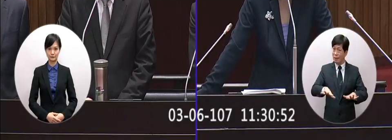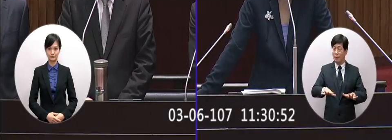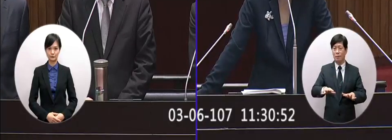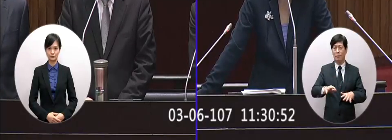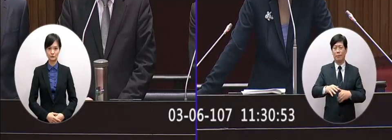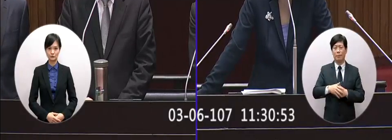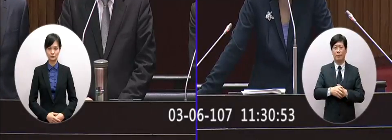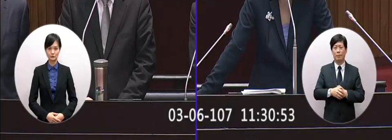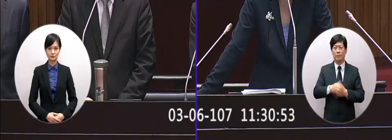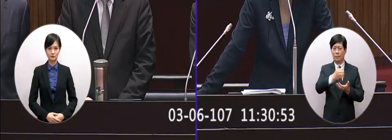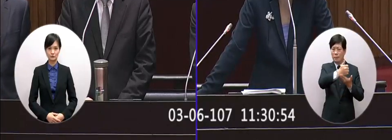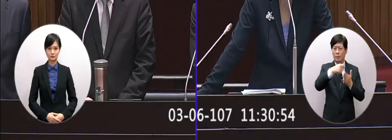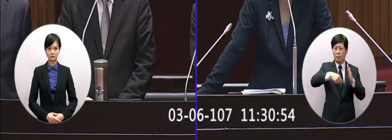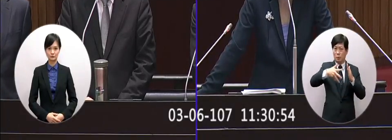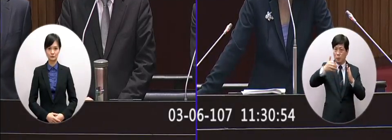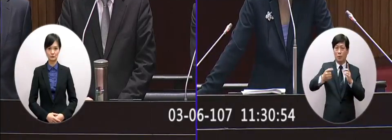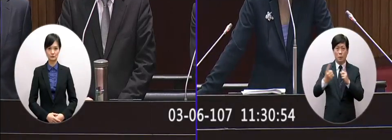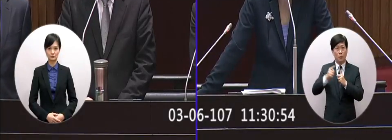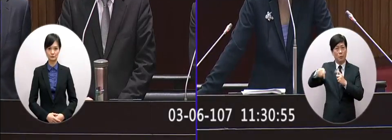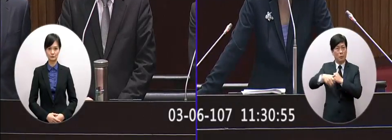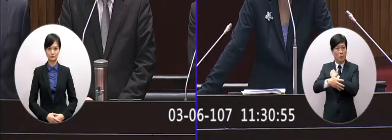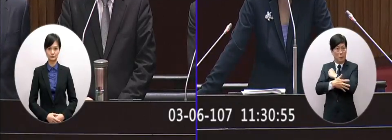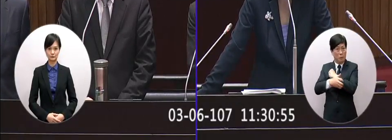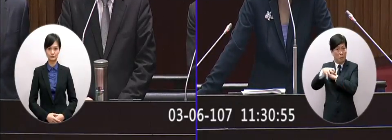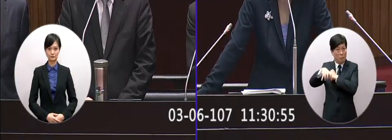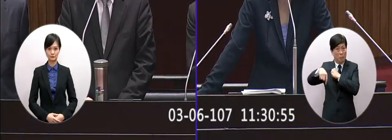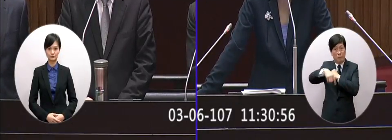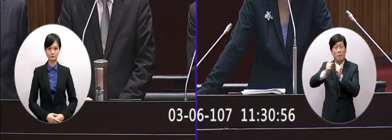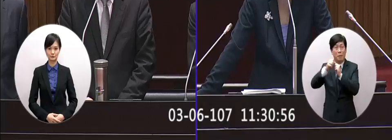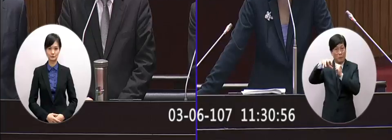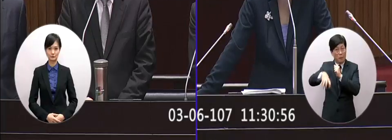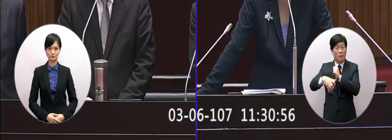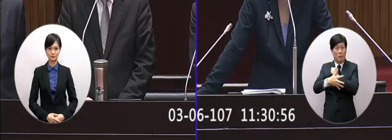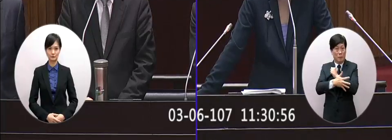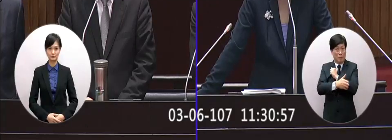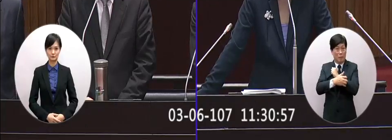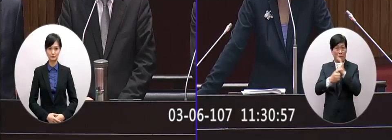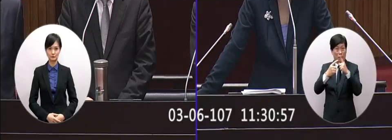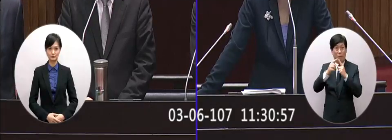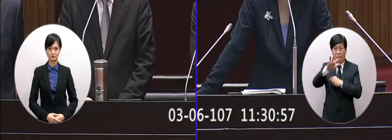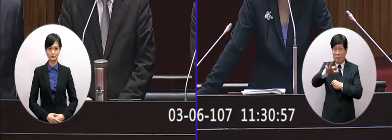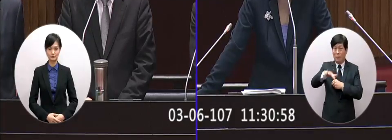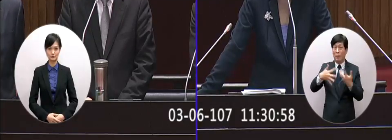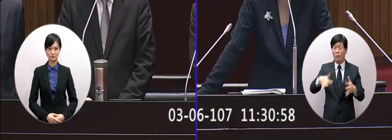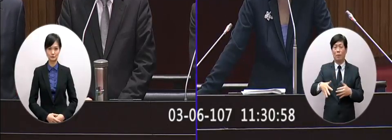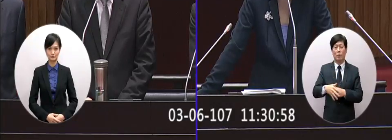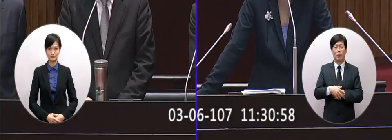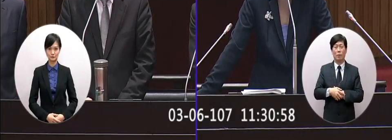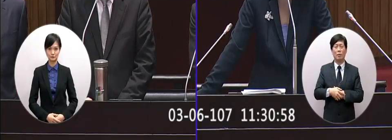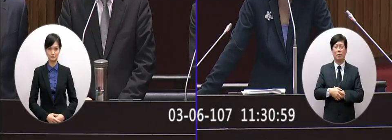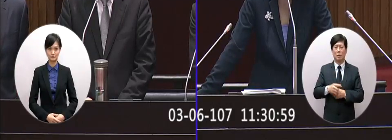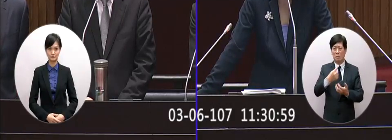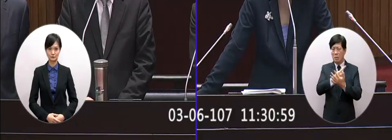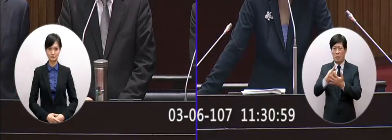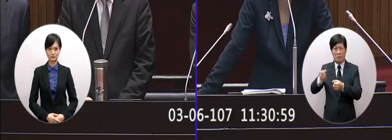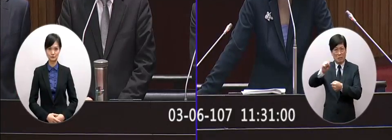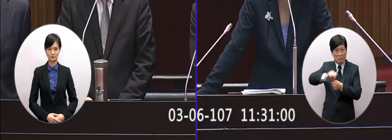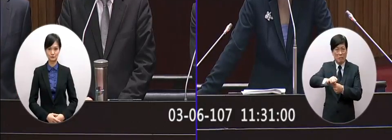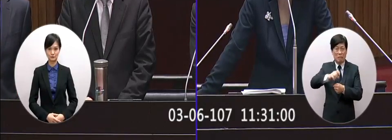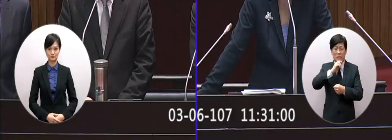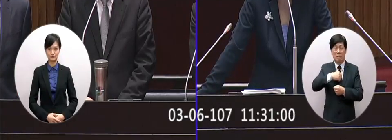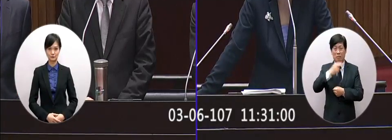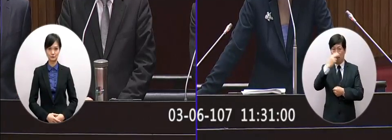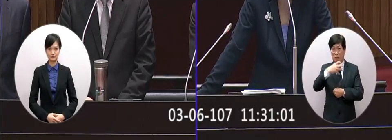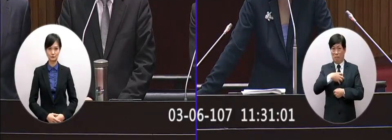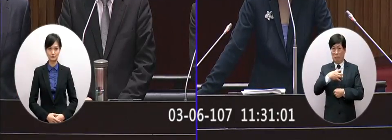会，能够请院长对这一群所谓矫正署8000多人的介护人力，在每个人享受所谓的危险加急有